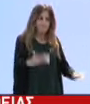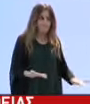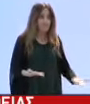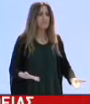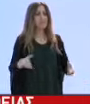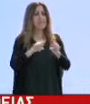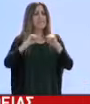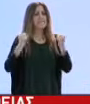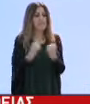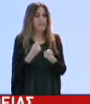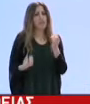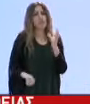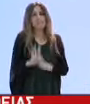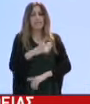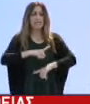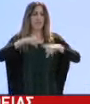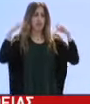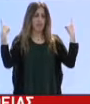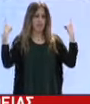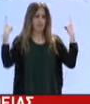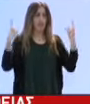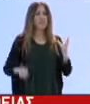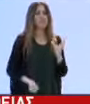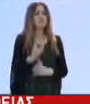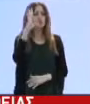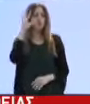ιστορικής αποστολής της Νέας Δημοκρατίας.